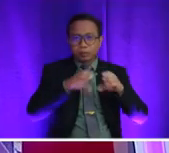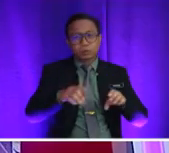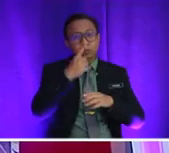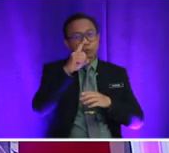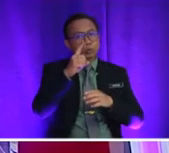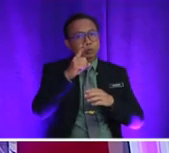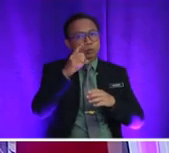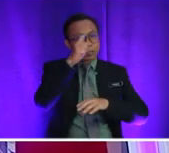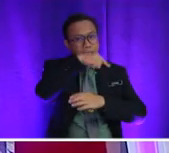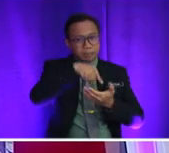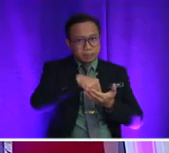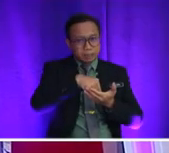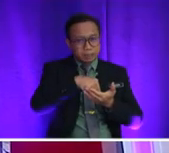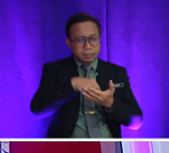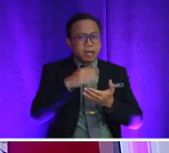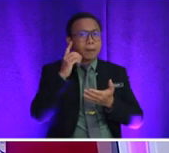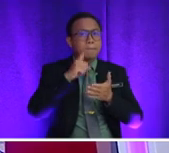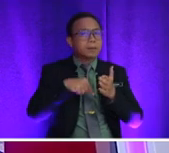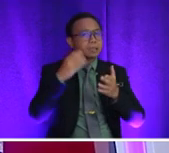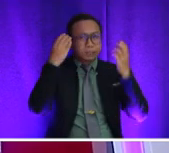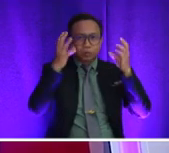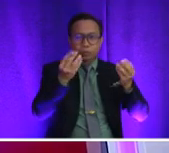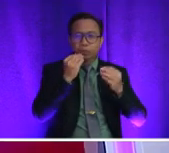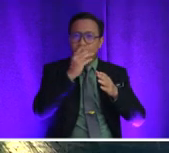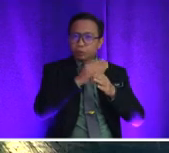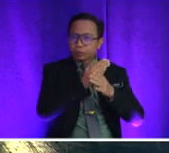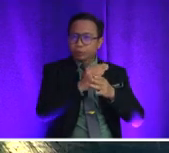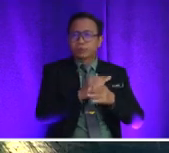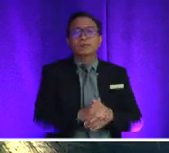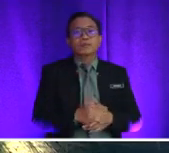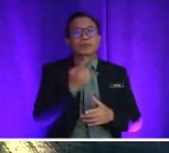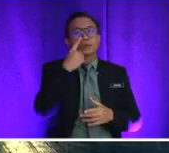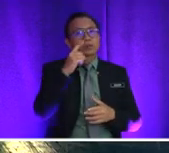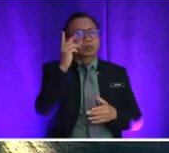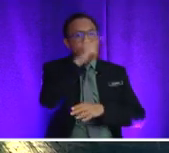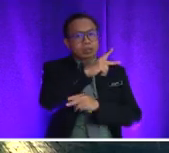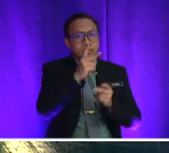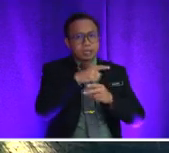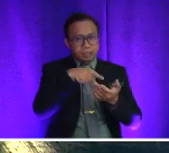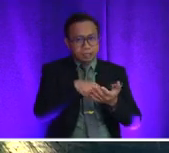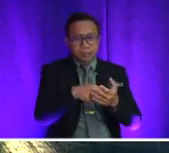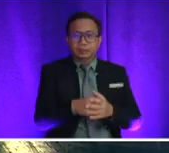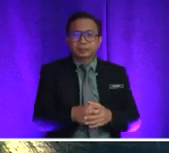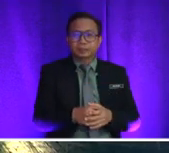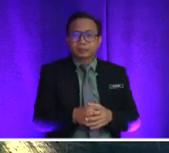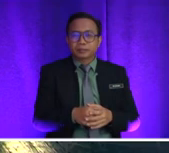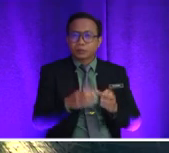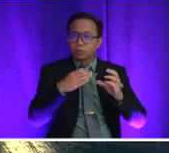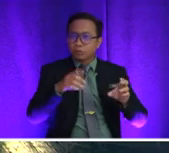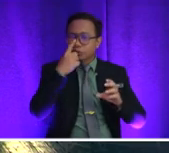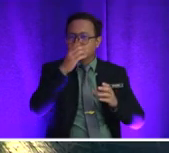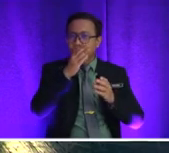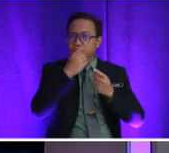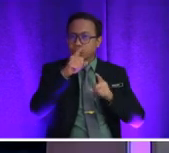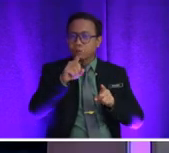kali ini apakah baik Terima kasih untuk saya kali ini kita akan coba untuk